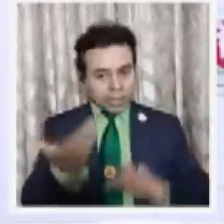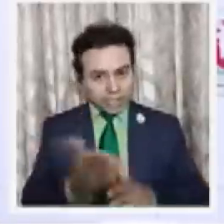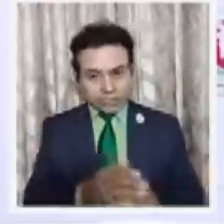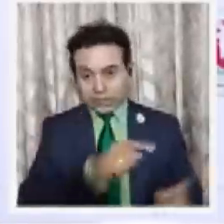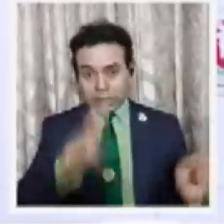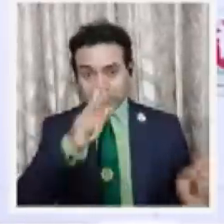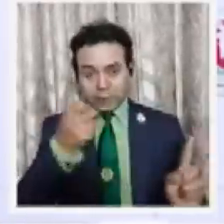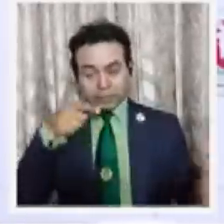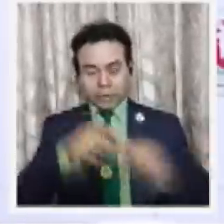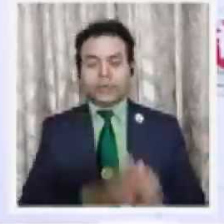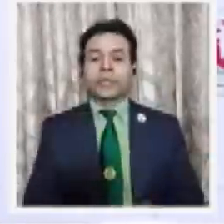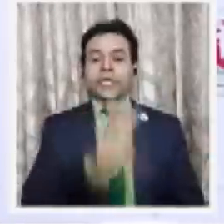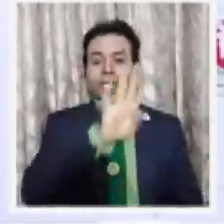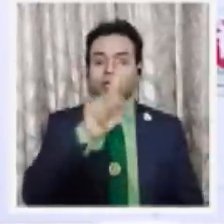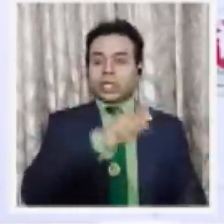3.00%,